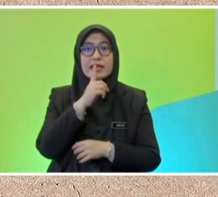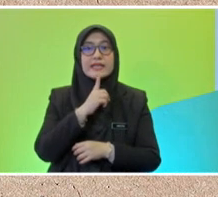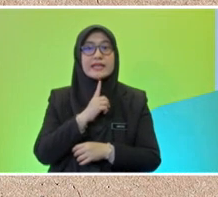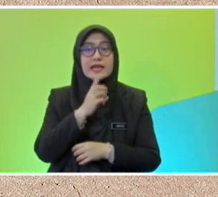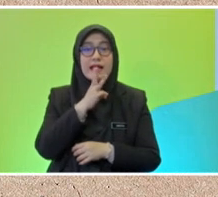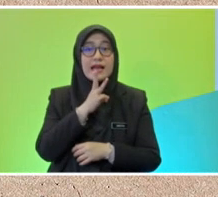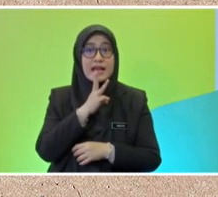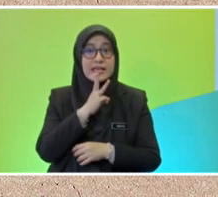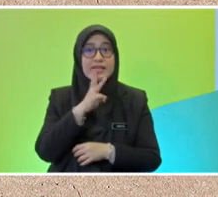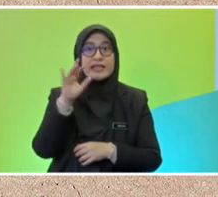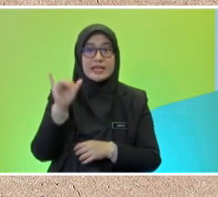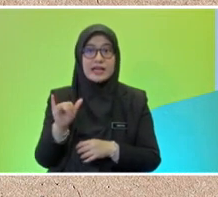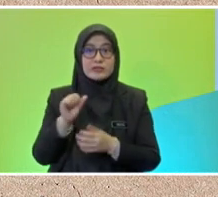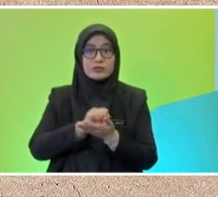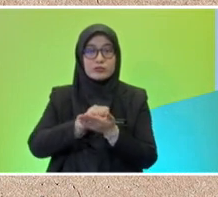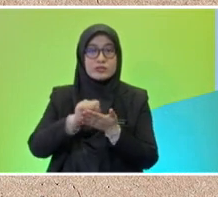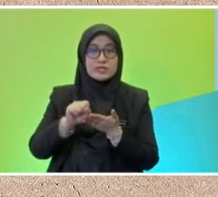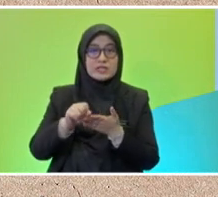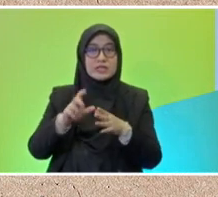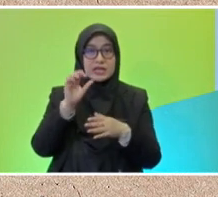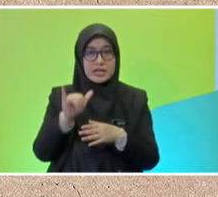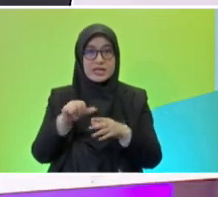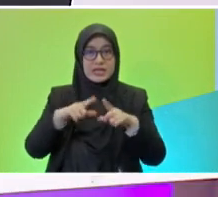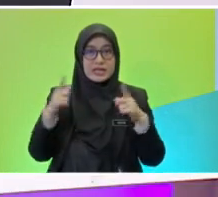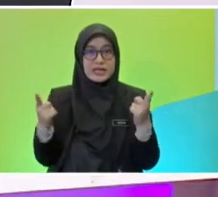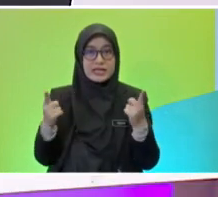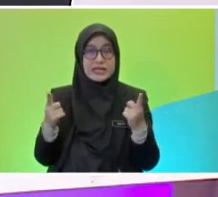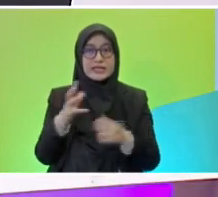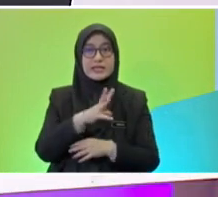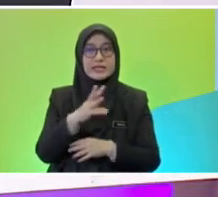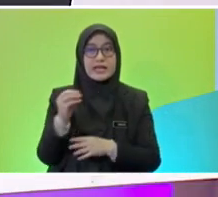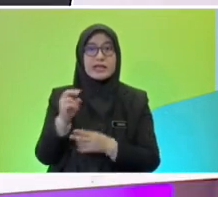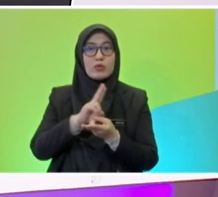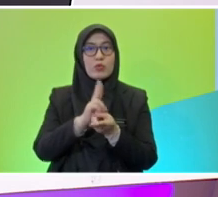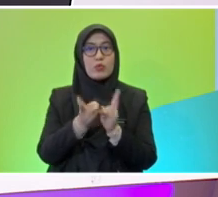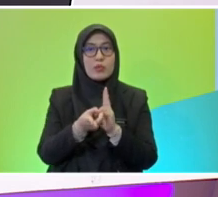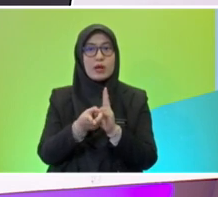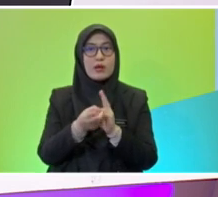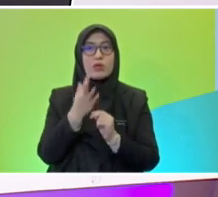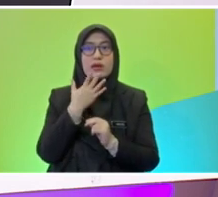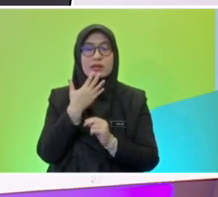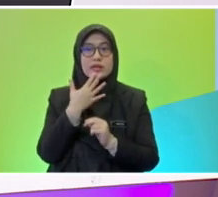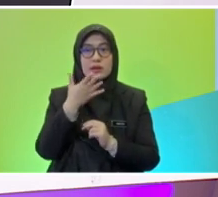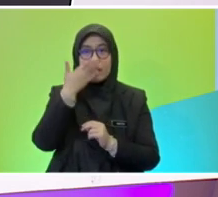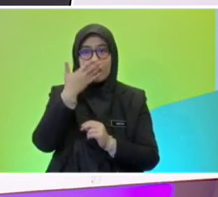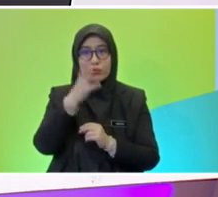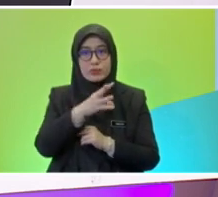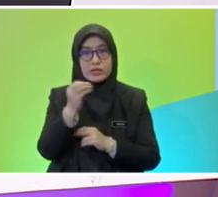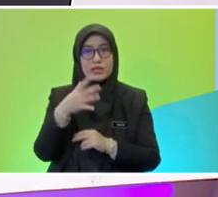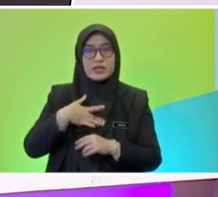warna dasar ataupun nama asal air tersebut maka yang bercampur dengan cincai suci yang lain